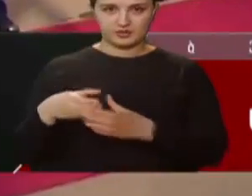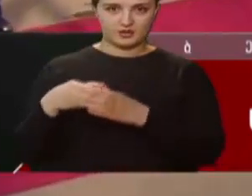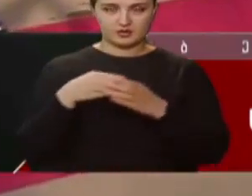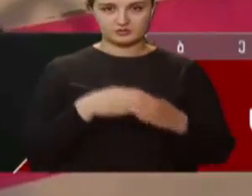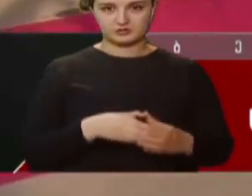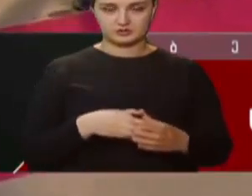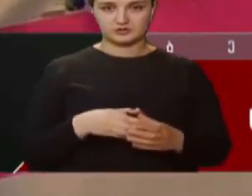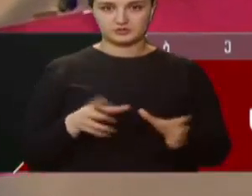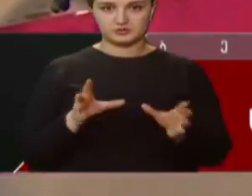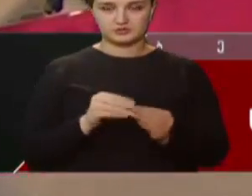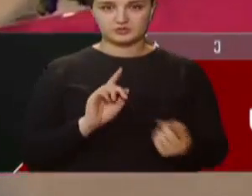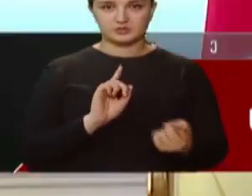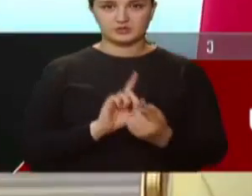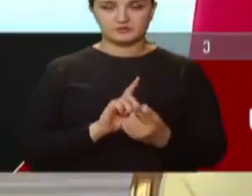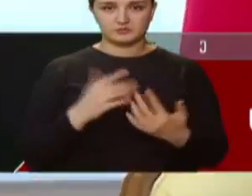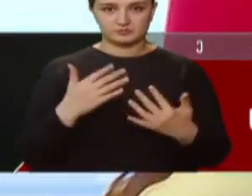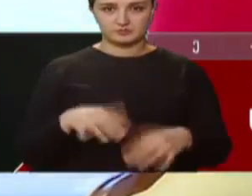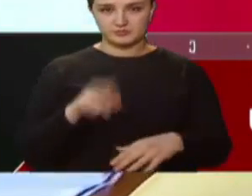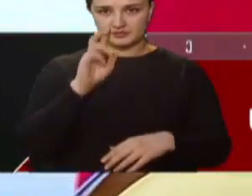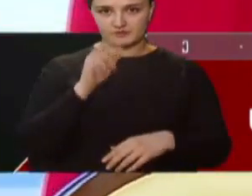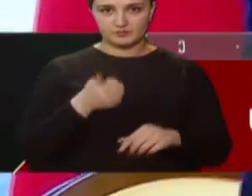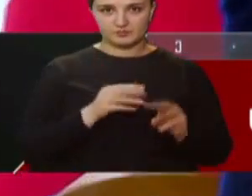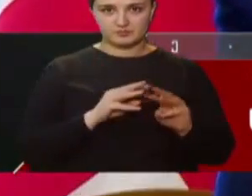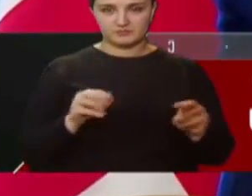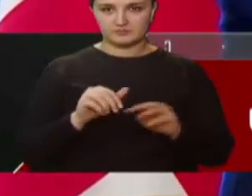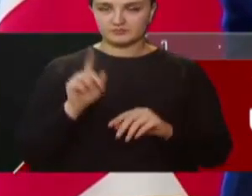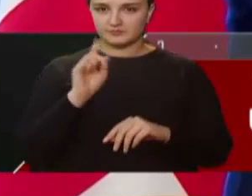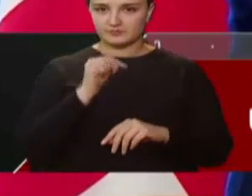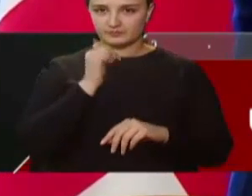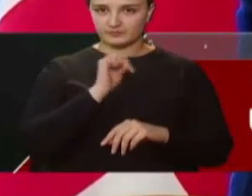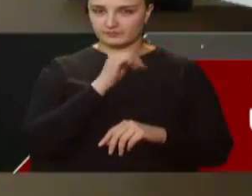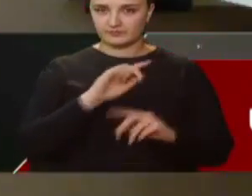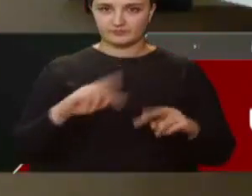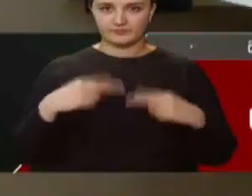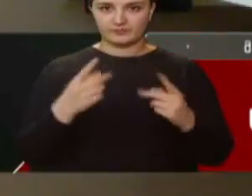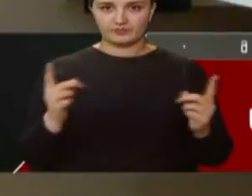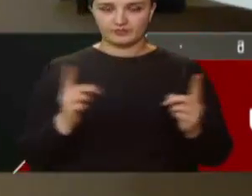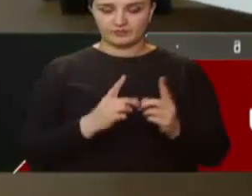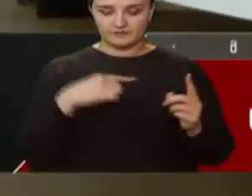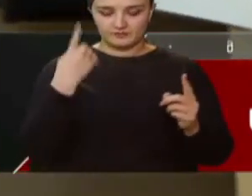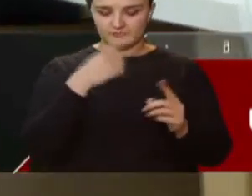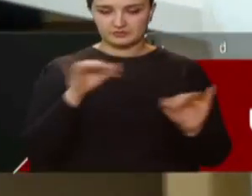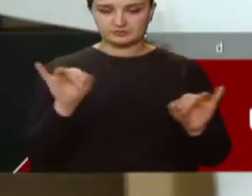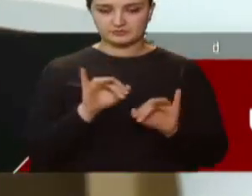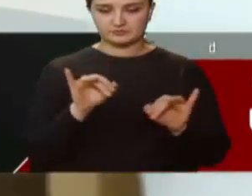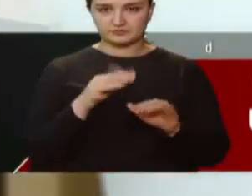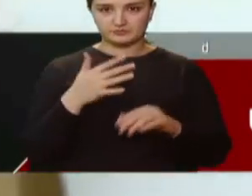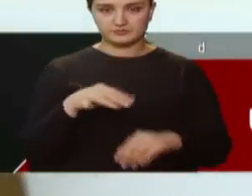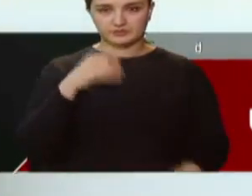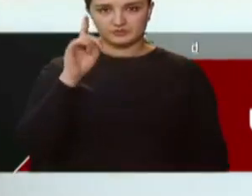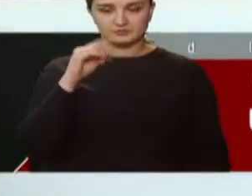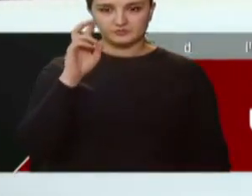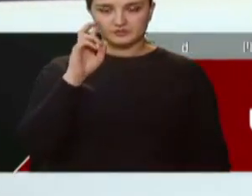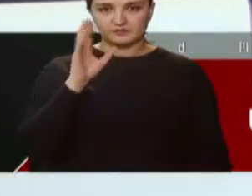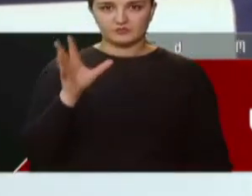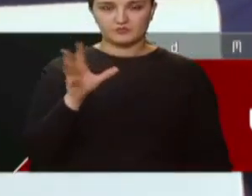ertad chamovida. Dakhvedris tseremoniis shemdeg mtavrobis metavorebma dakhurul kars miqma gadainasves. Pirispir shekhvedris shemdegi Azerbaijan Sakartvelos